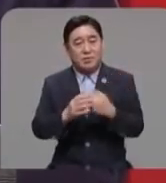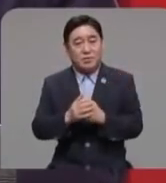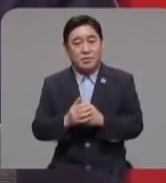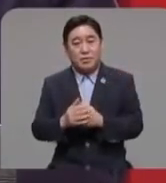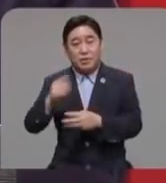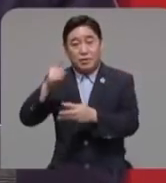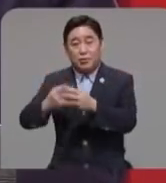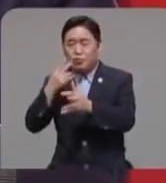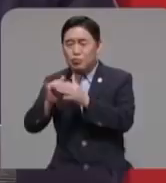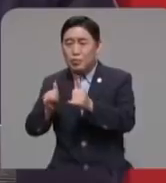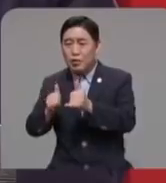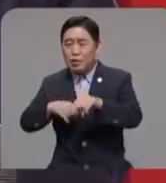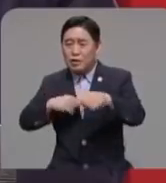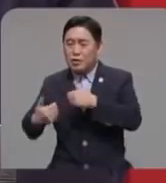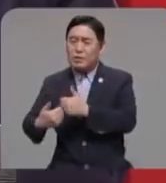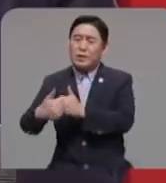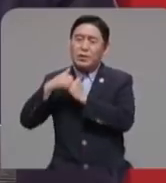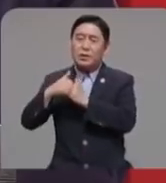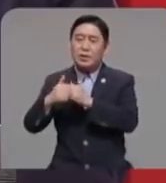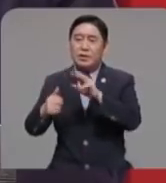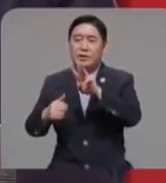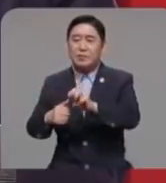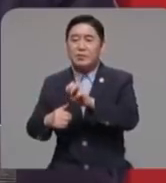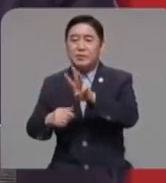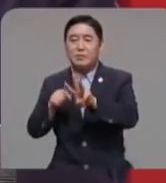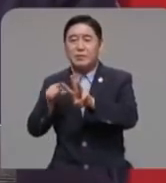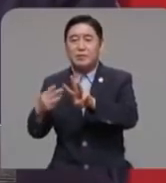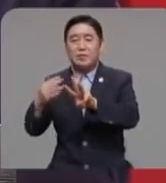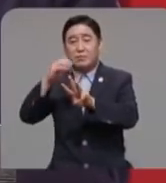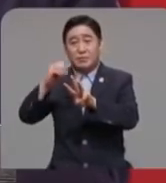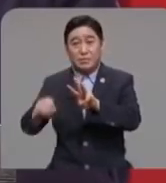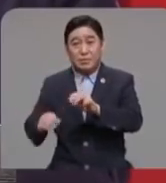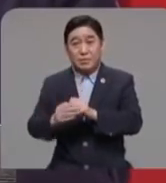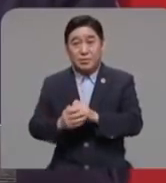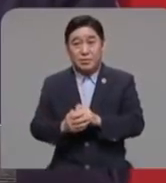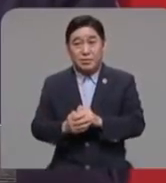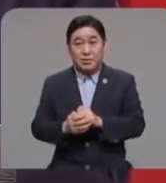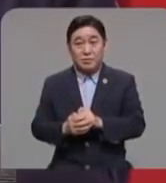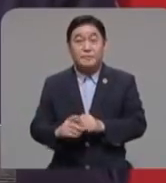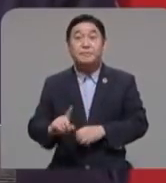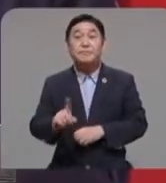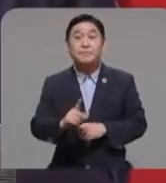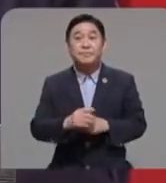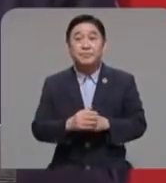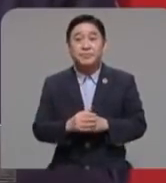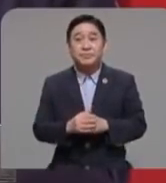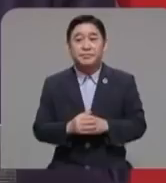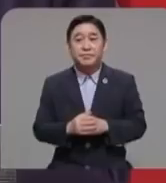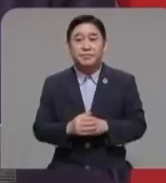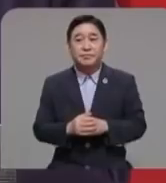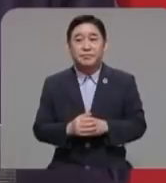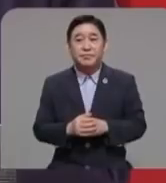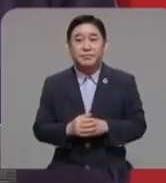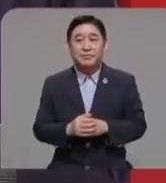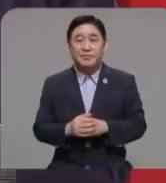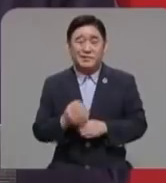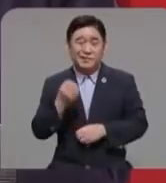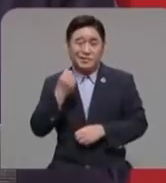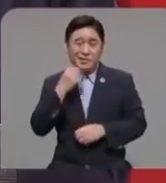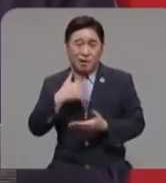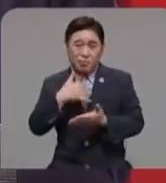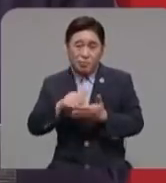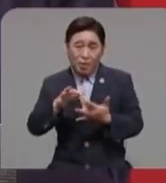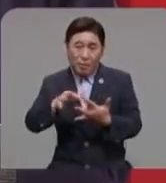47.1% 윤석열에 대한 정치 공격이다 33.3% 이거는 어떻게 생각하십니까? 그거는 어디 그런 희한한 통계만